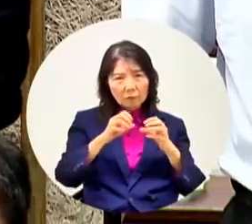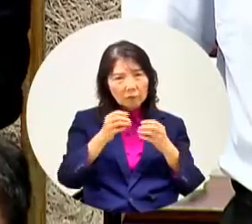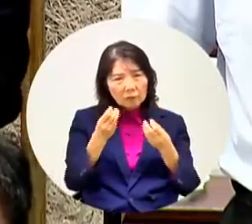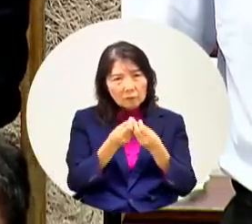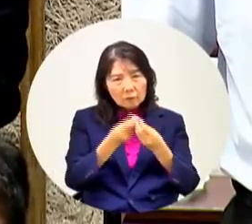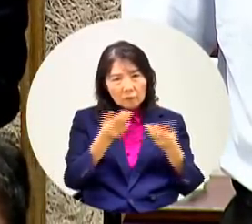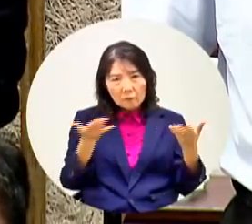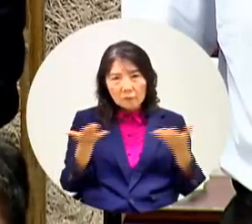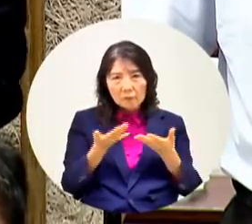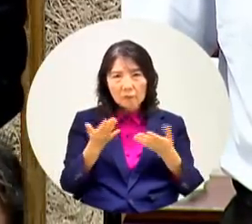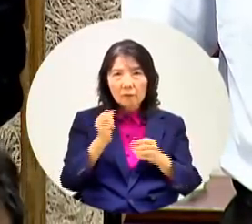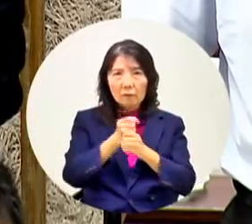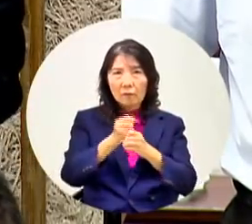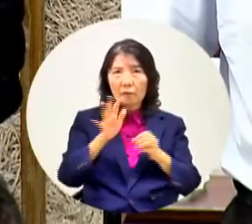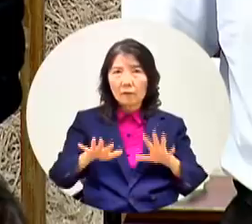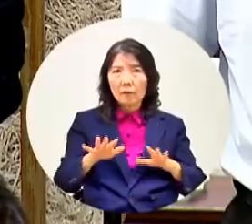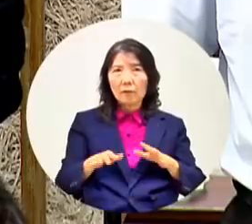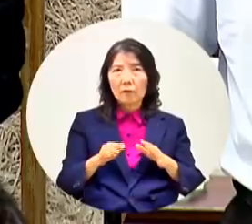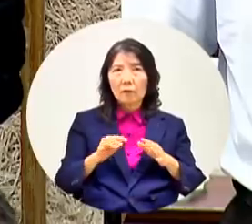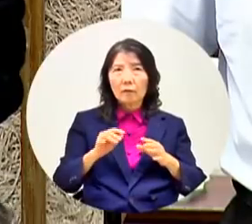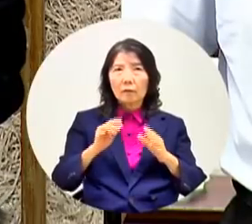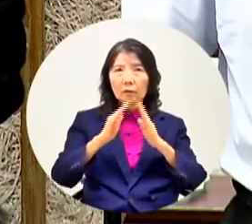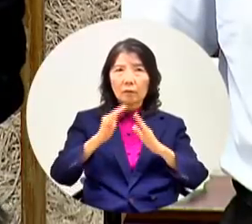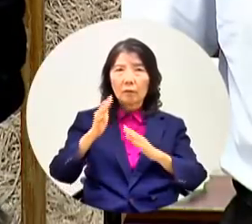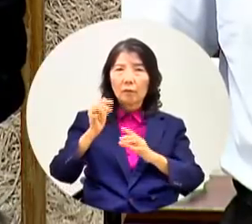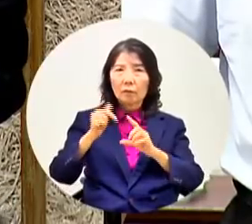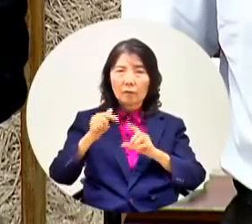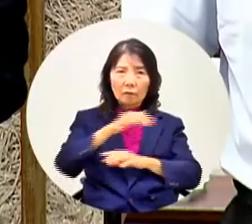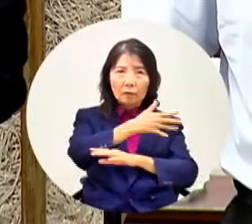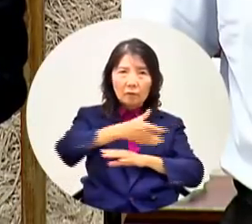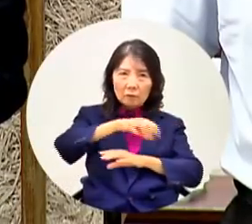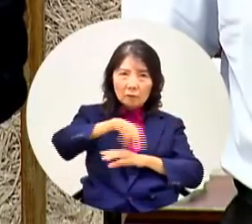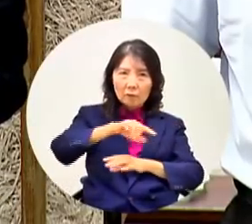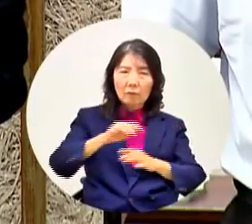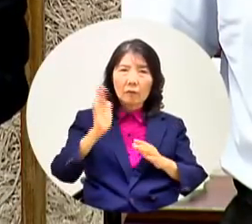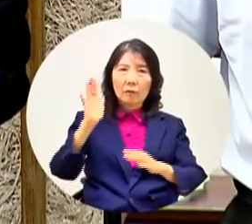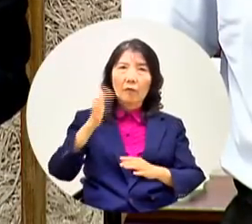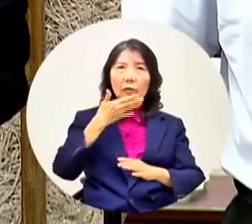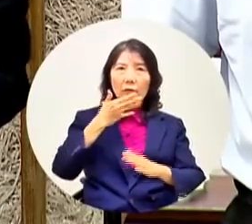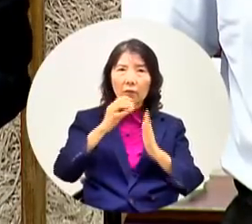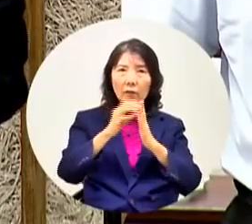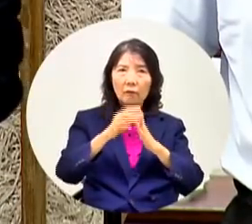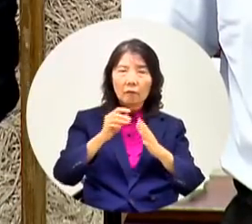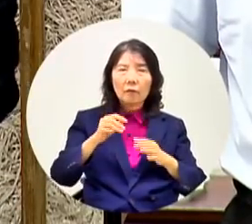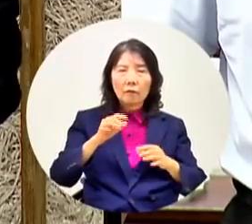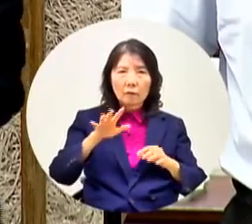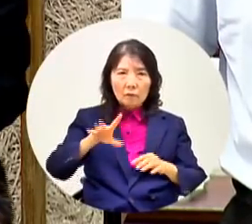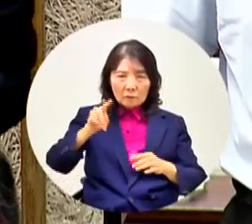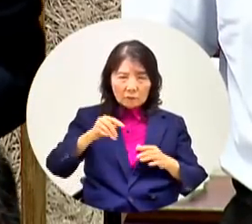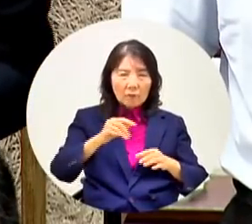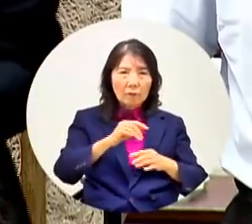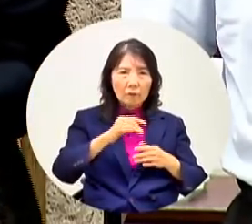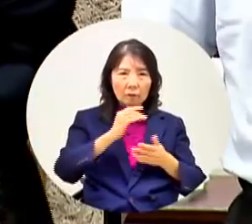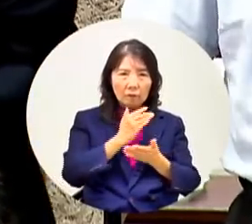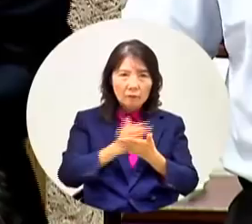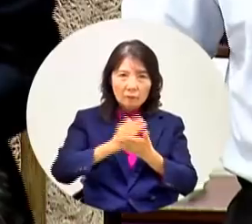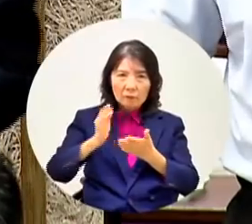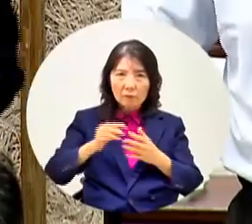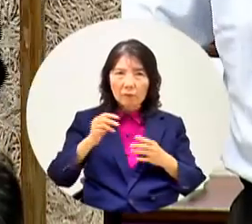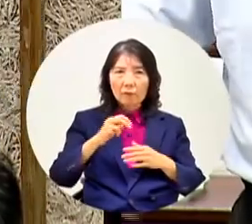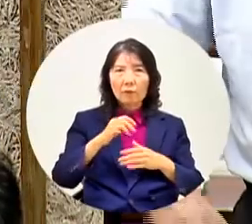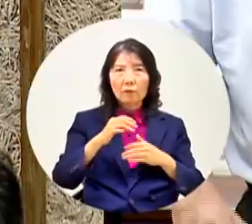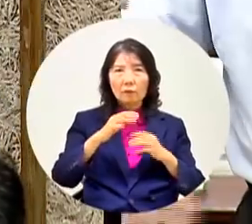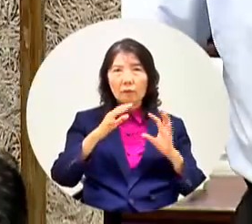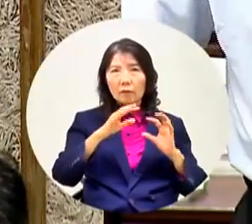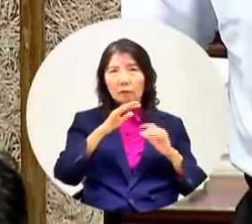前为止，它已经做市区排水使用的部分，我们水利局会来先进行来清疏，维护这个环境的一个卫生啊。以上报告。 局